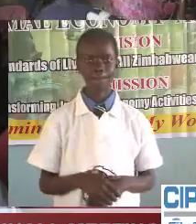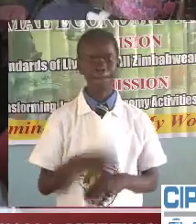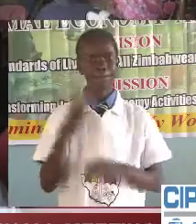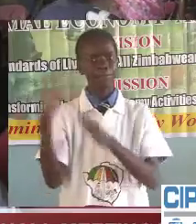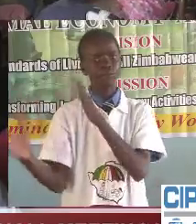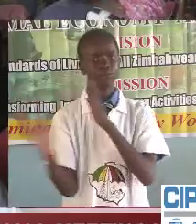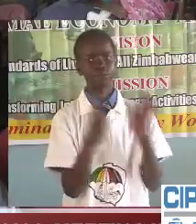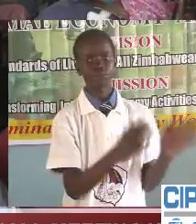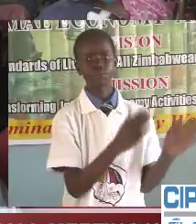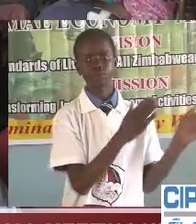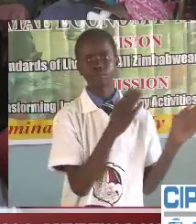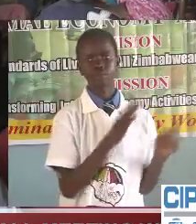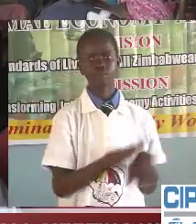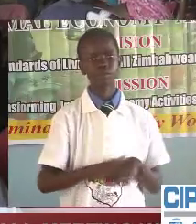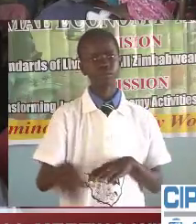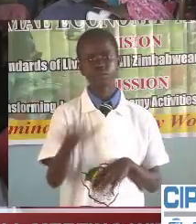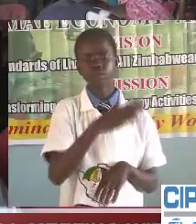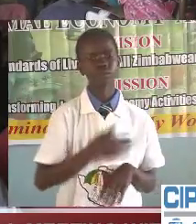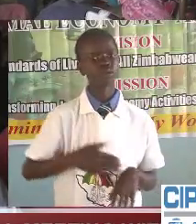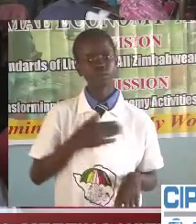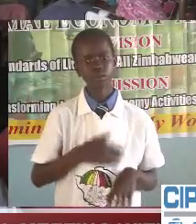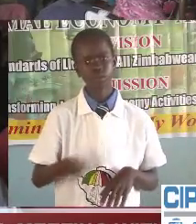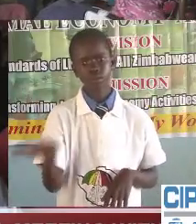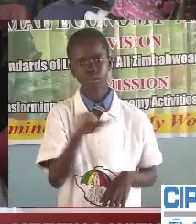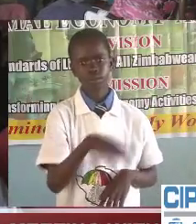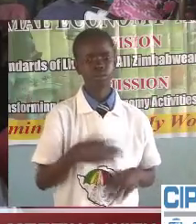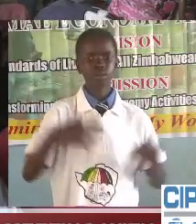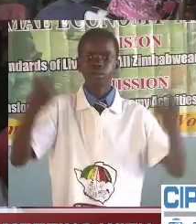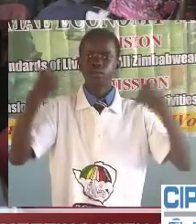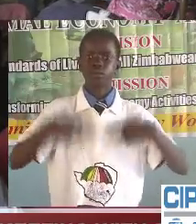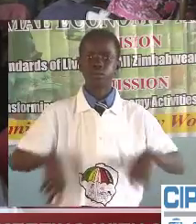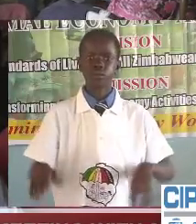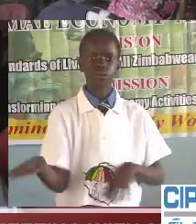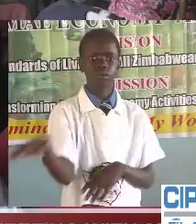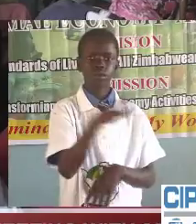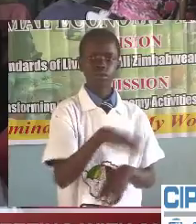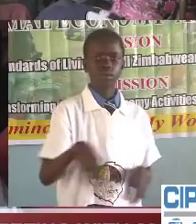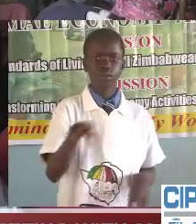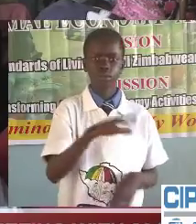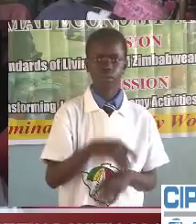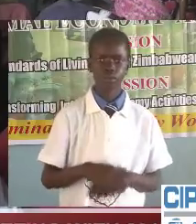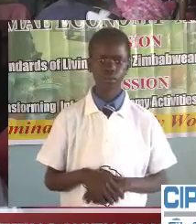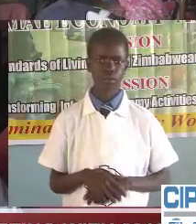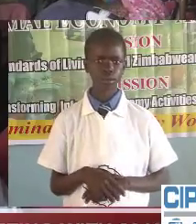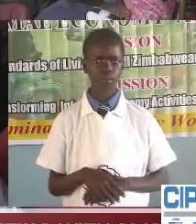iparty inoda vanhu vese vanorarama